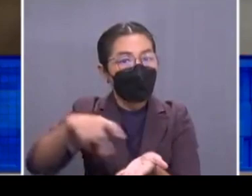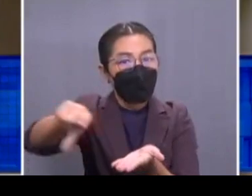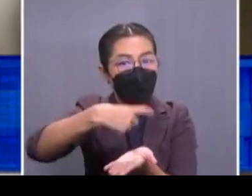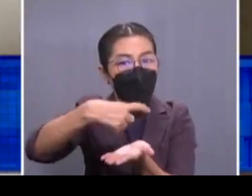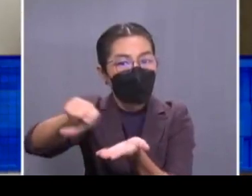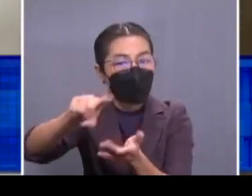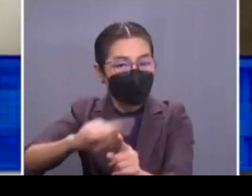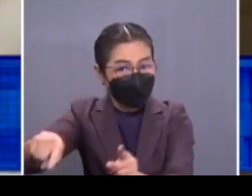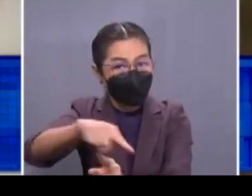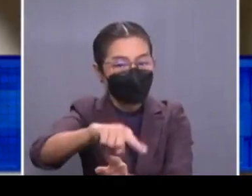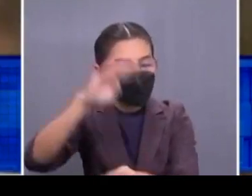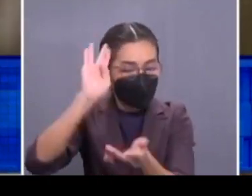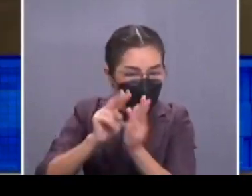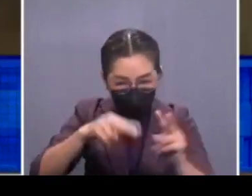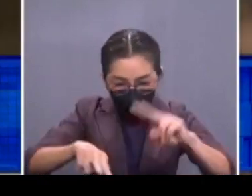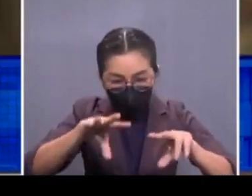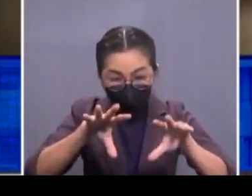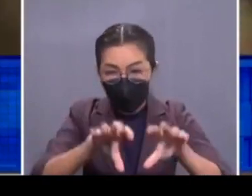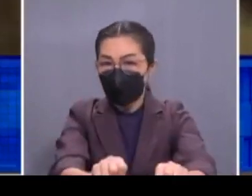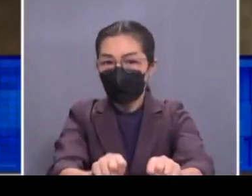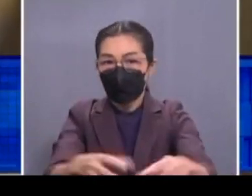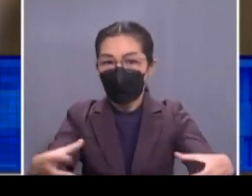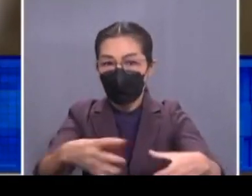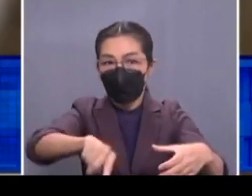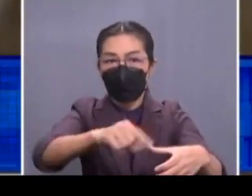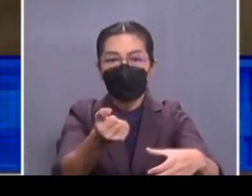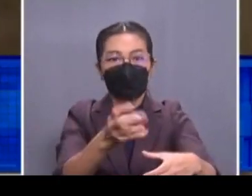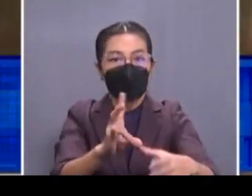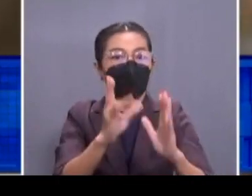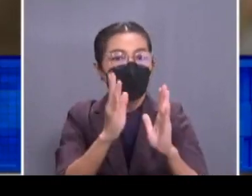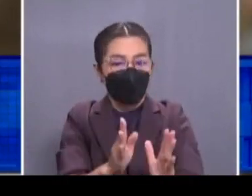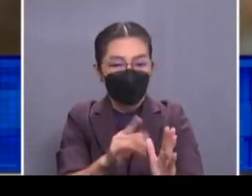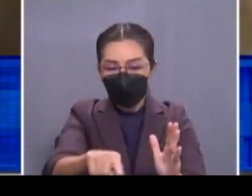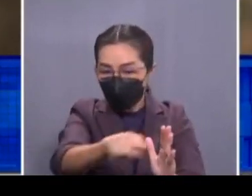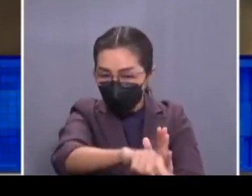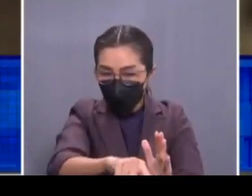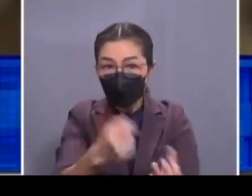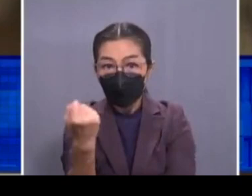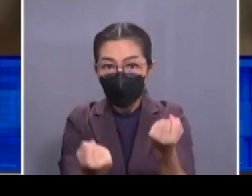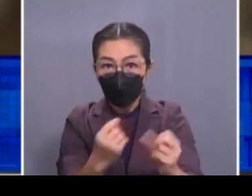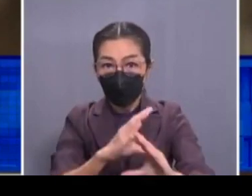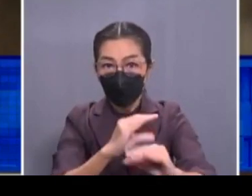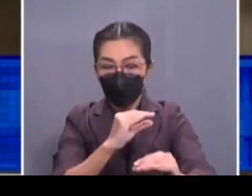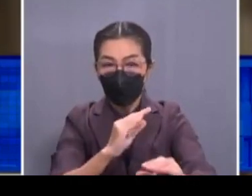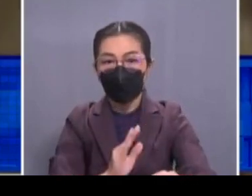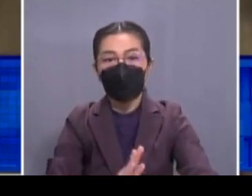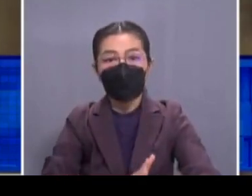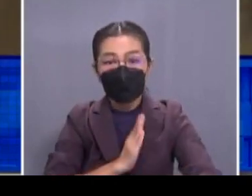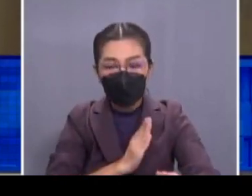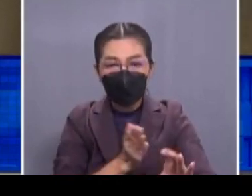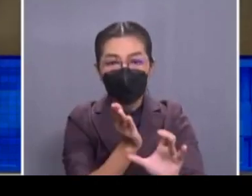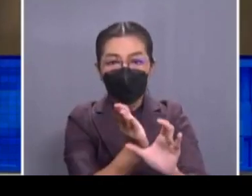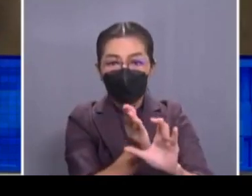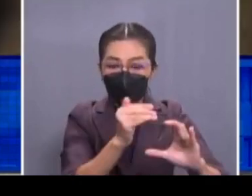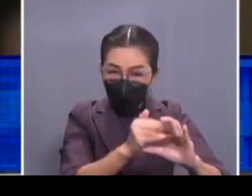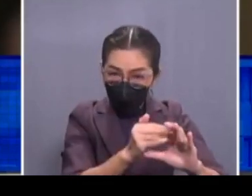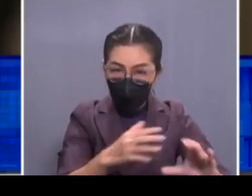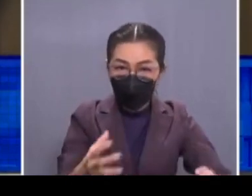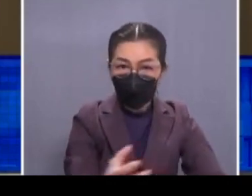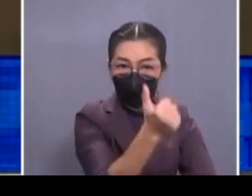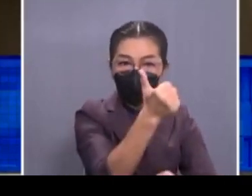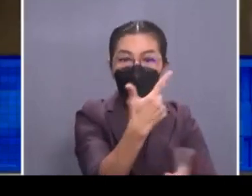นายธเนศอายุ 25ปีกับพวกถึง 17คนนะฮะไม่ยึดรถ BMWมีคอมพิวเตอร์ 17เครื่อง